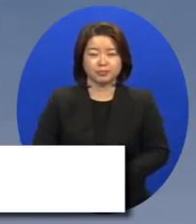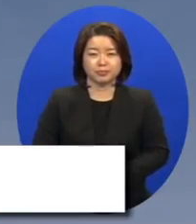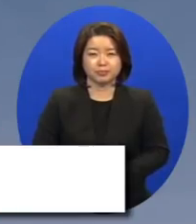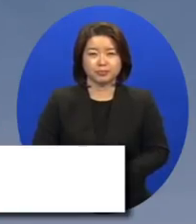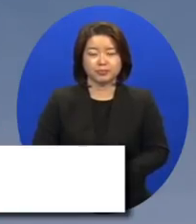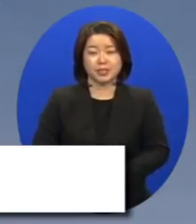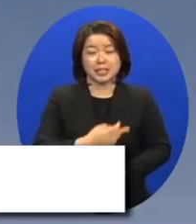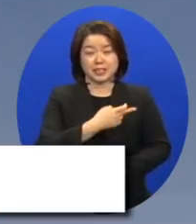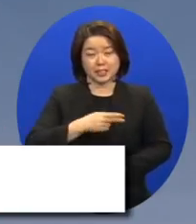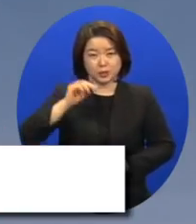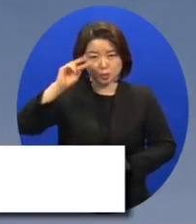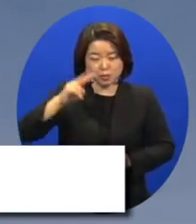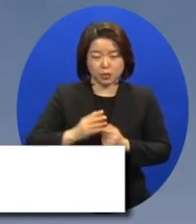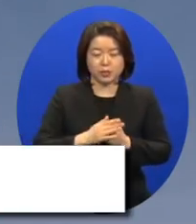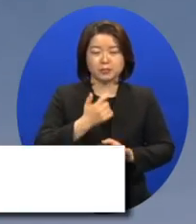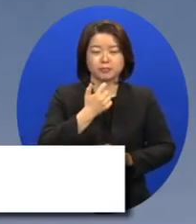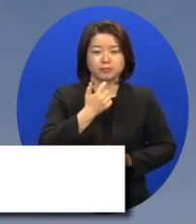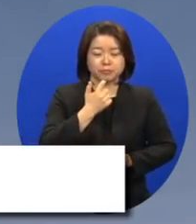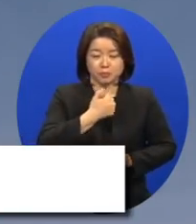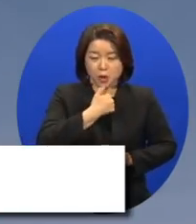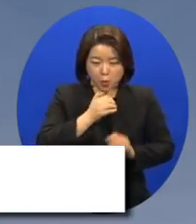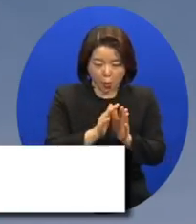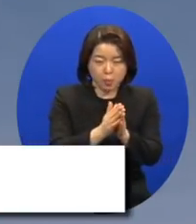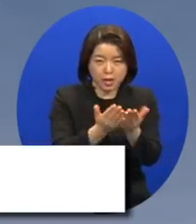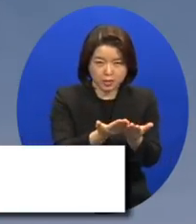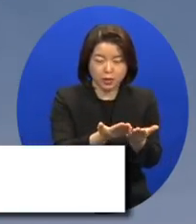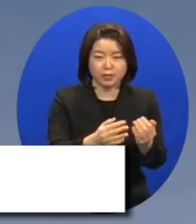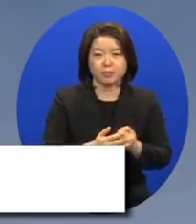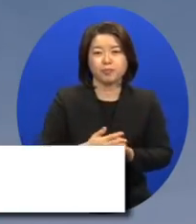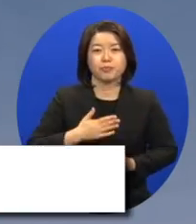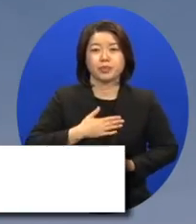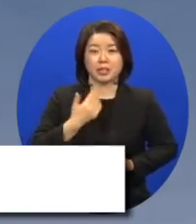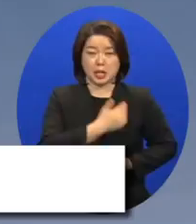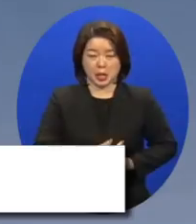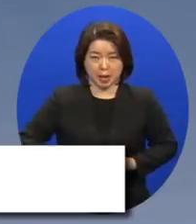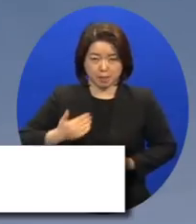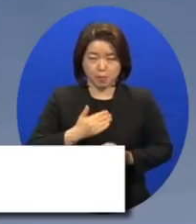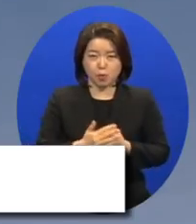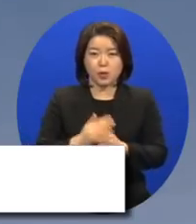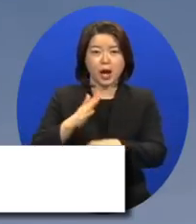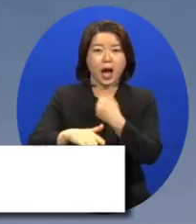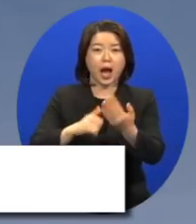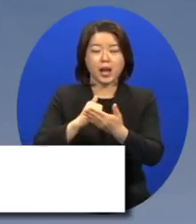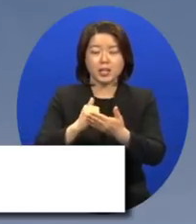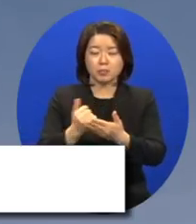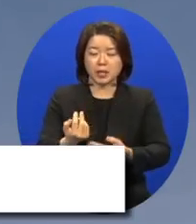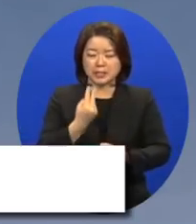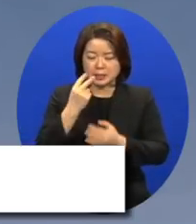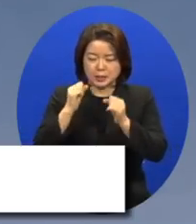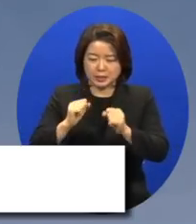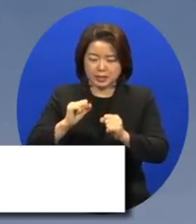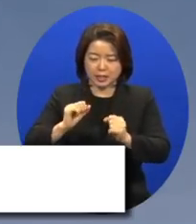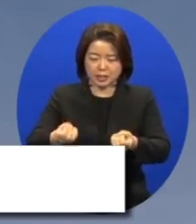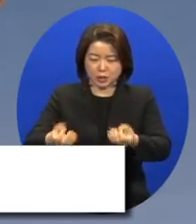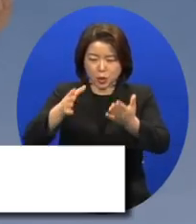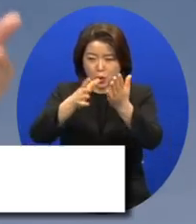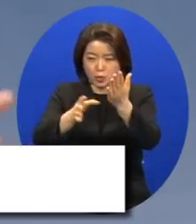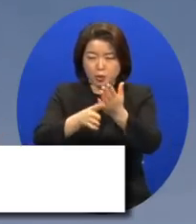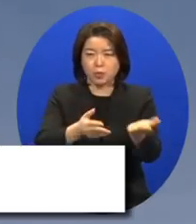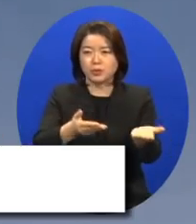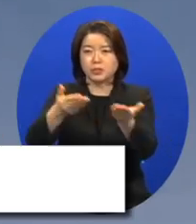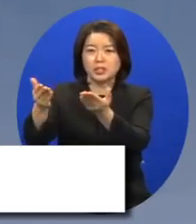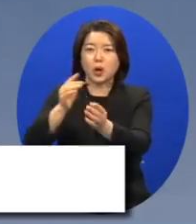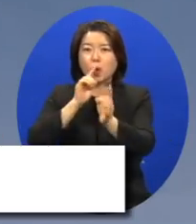사도 바울이 로마서에서 우리의 몸을 하나님께 산 제물로 바치라 고 말씀했습니다